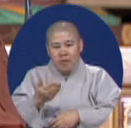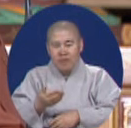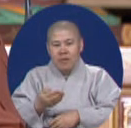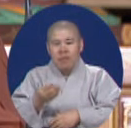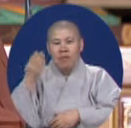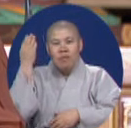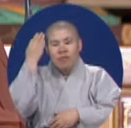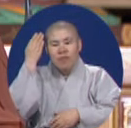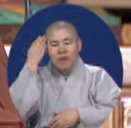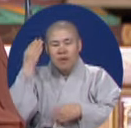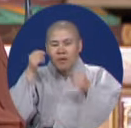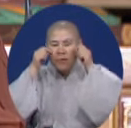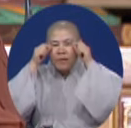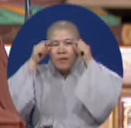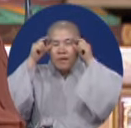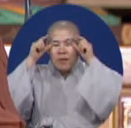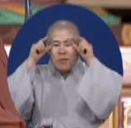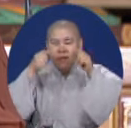보리, 깨달음.